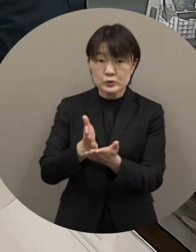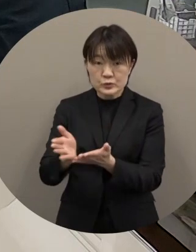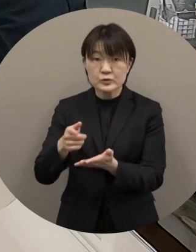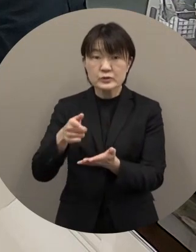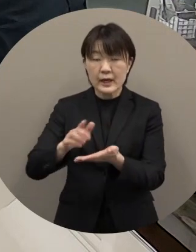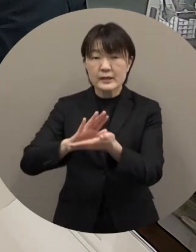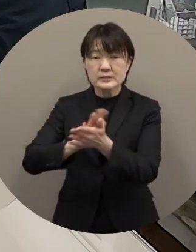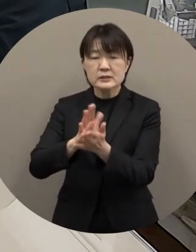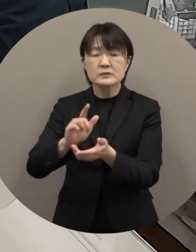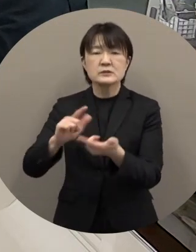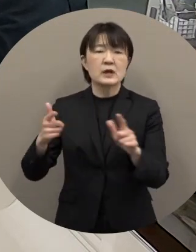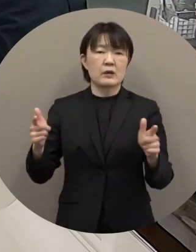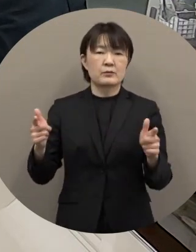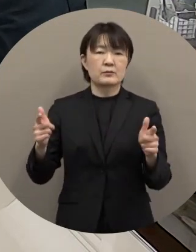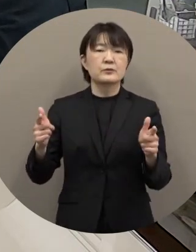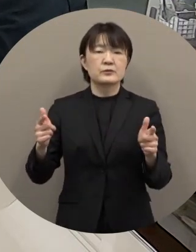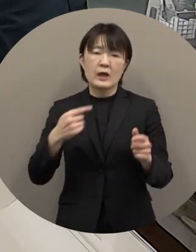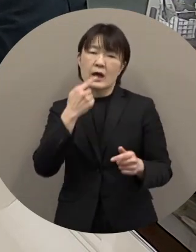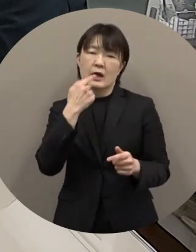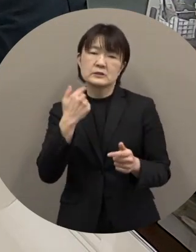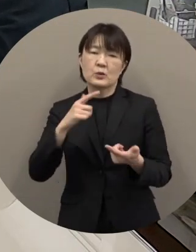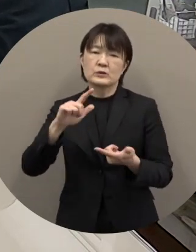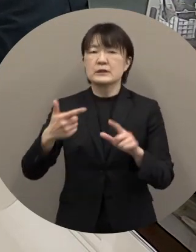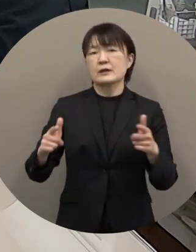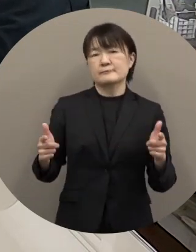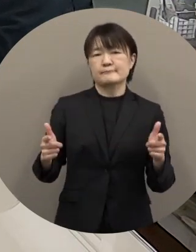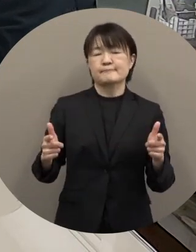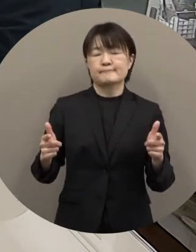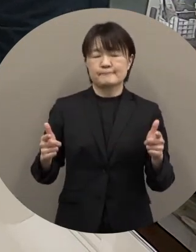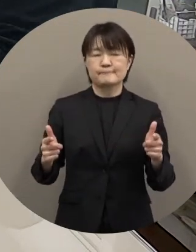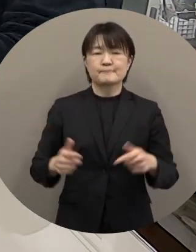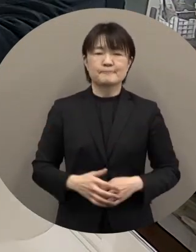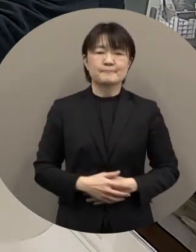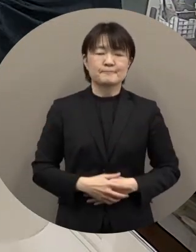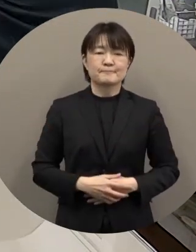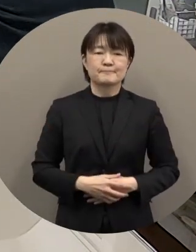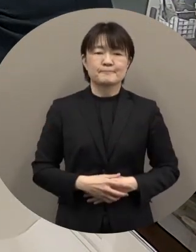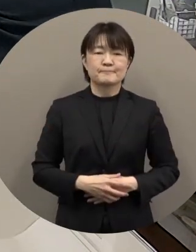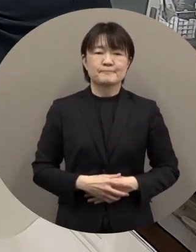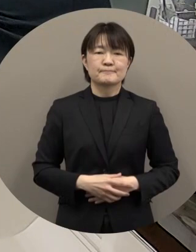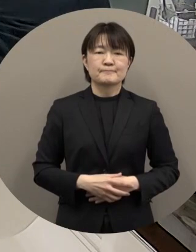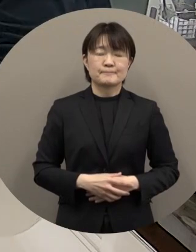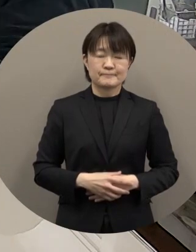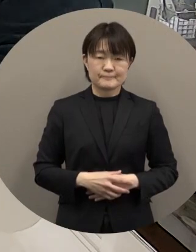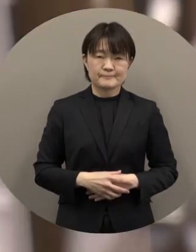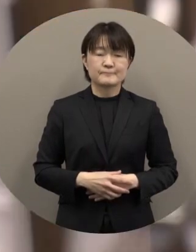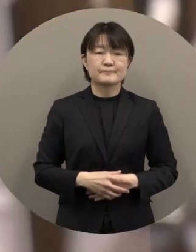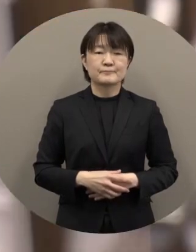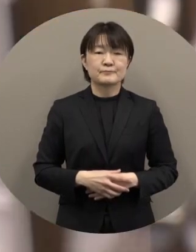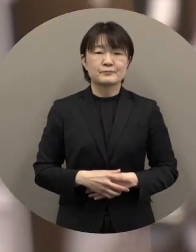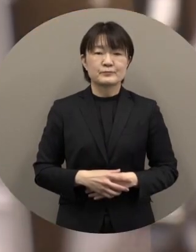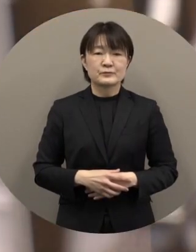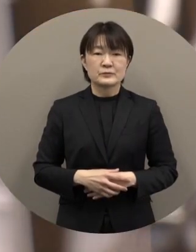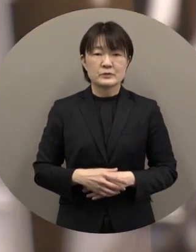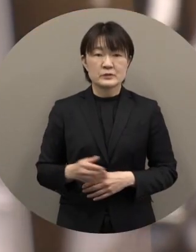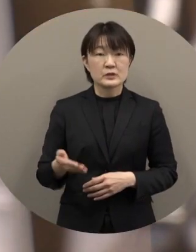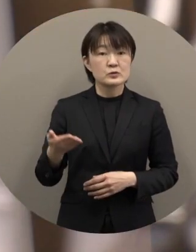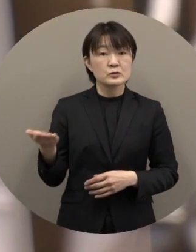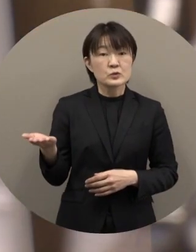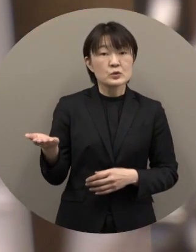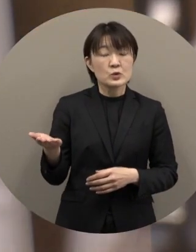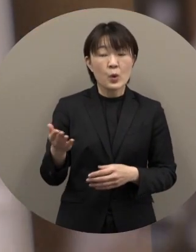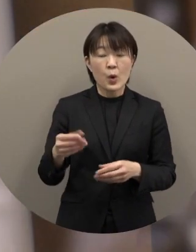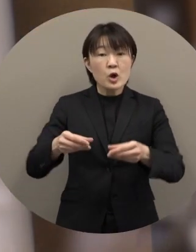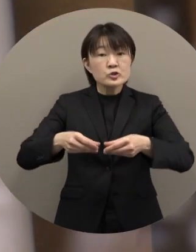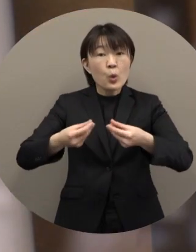ていくことによってそれぞれの味も出ますので、この一番端側のチョコレートのチ